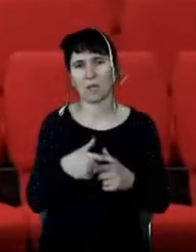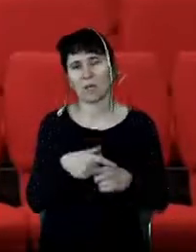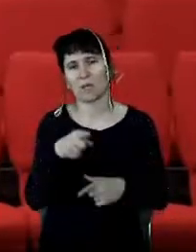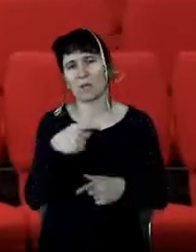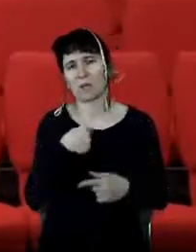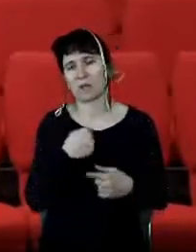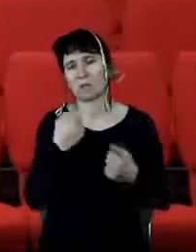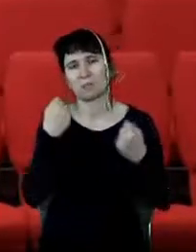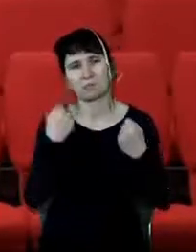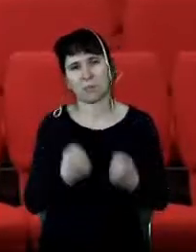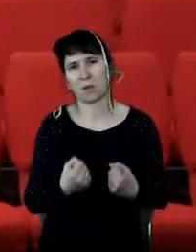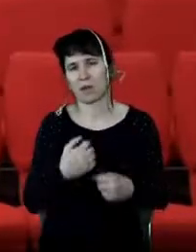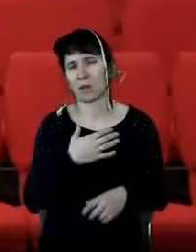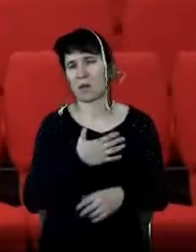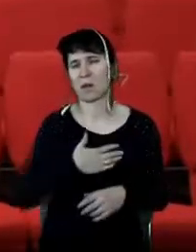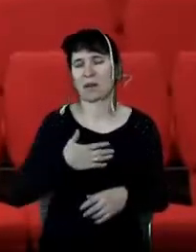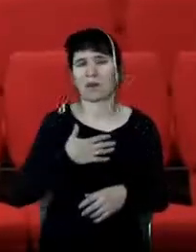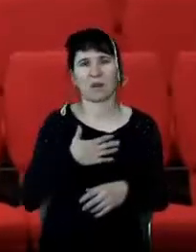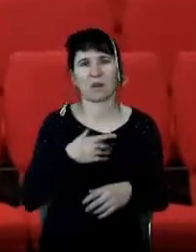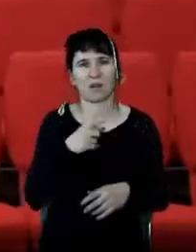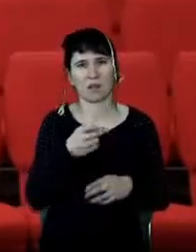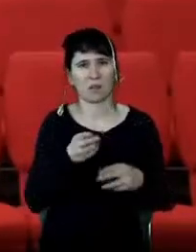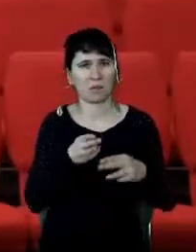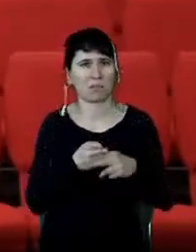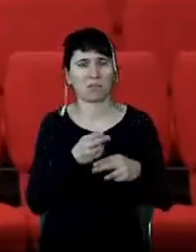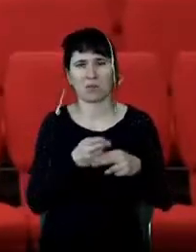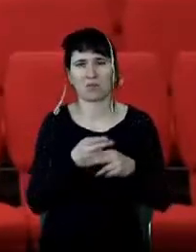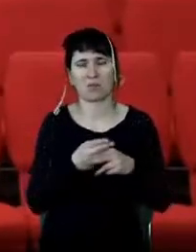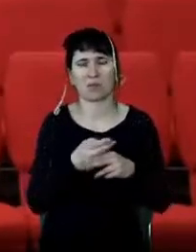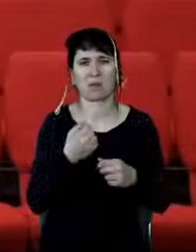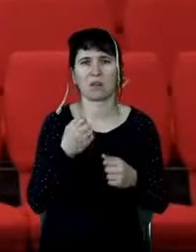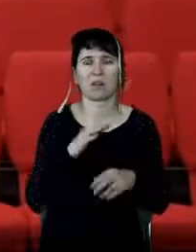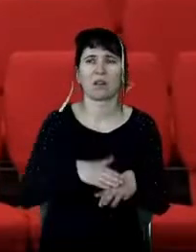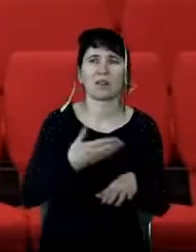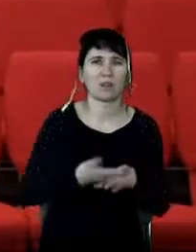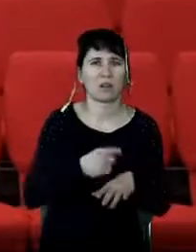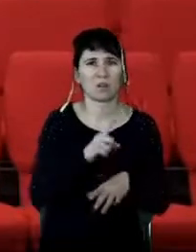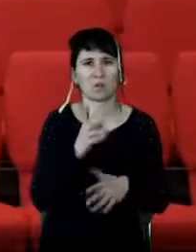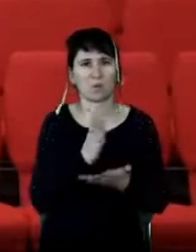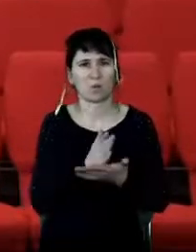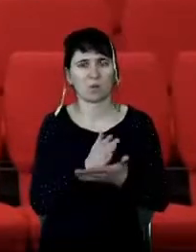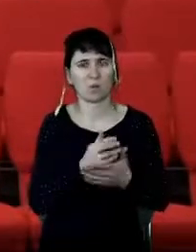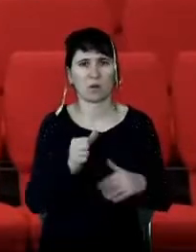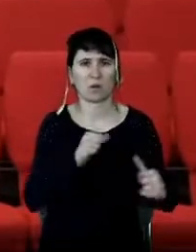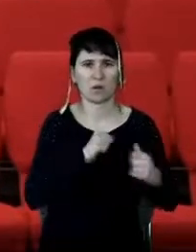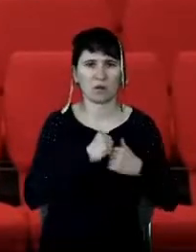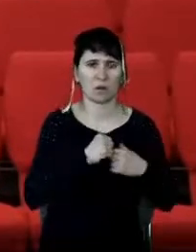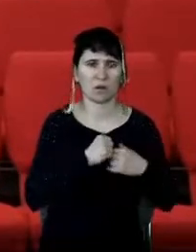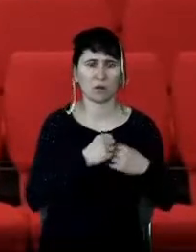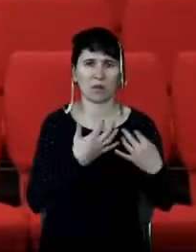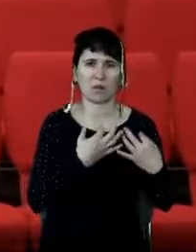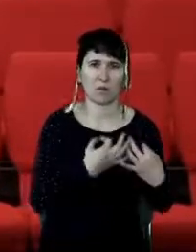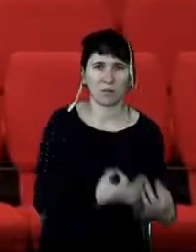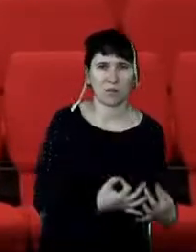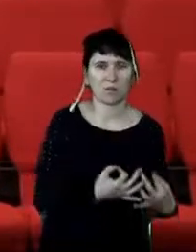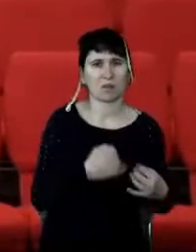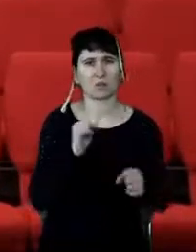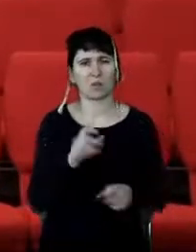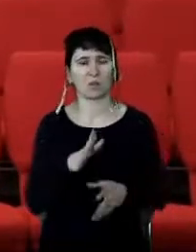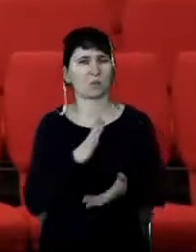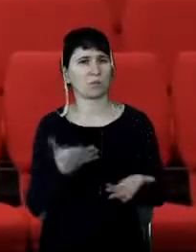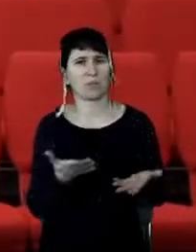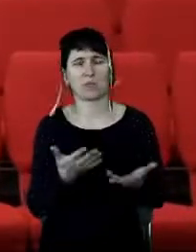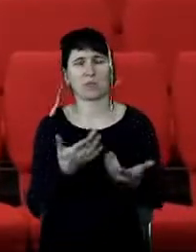міста, які збудовані, і вони служать бар'єром для руху вперед, для руху за Богом.